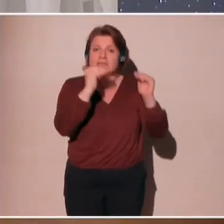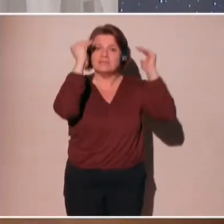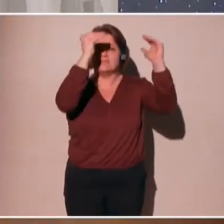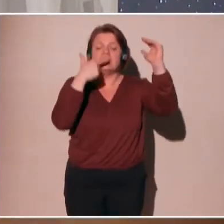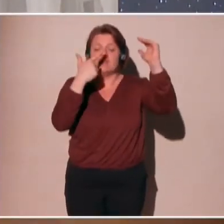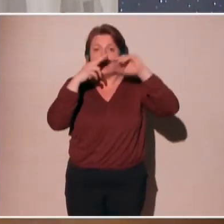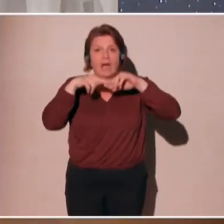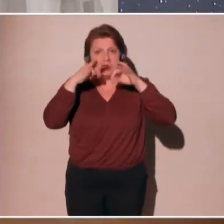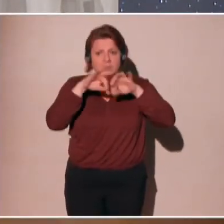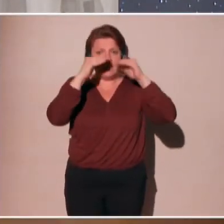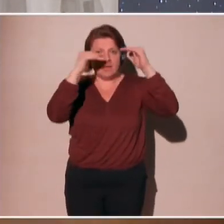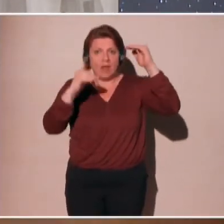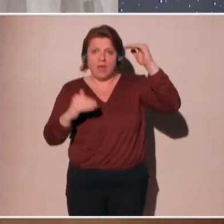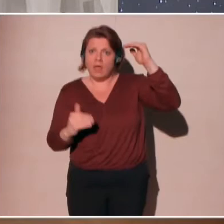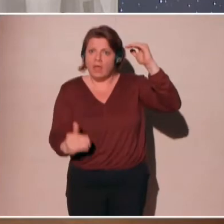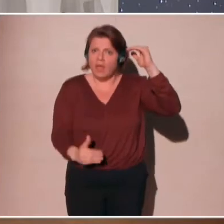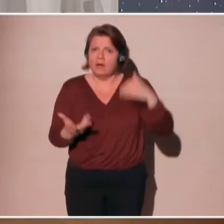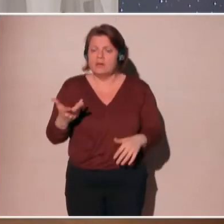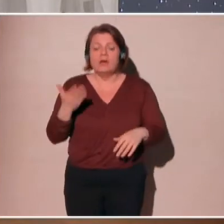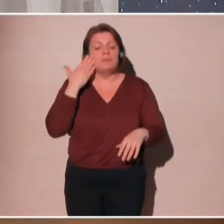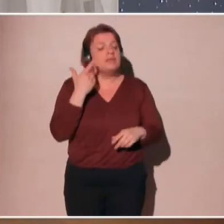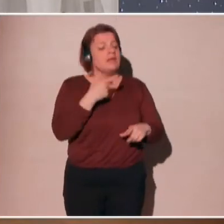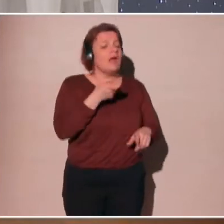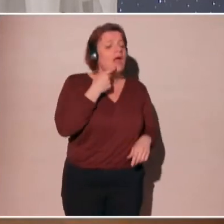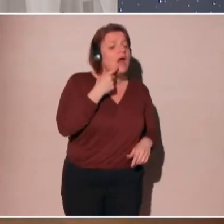tout cas. Alors ceux qui savent lire et qui lisent bien